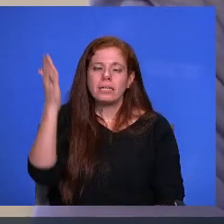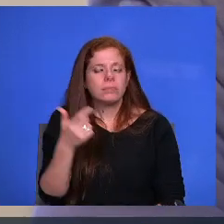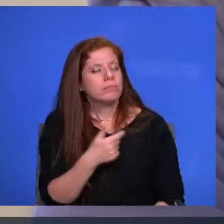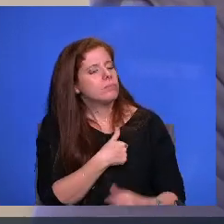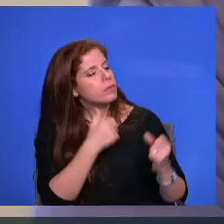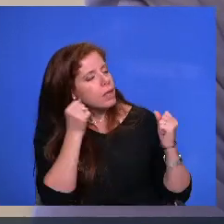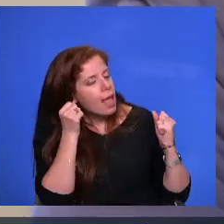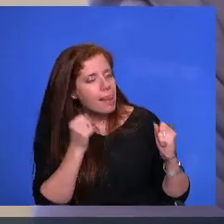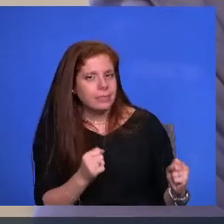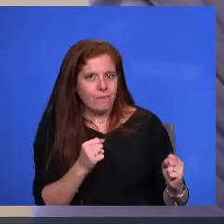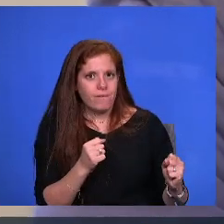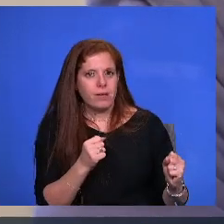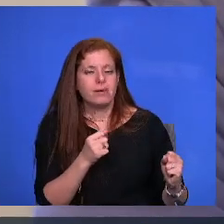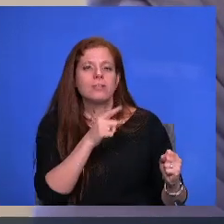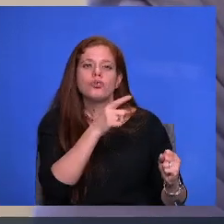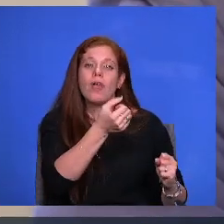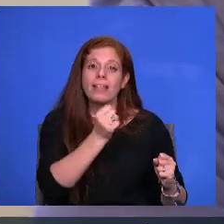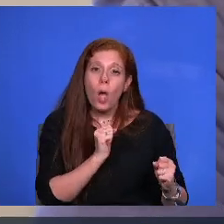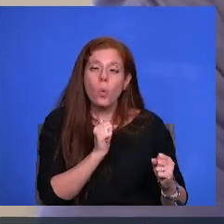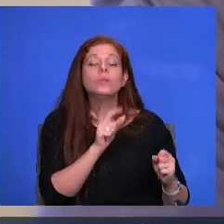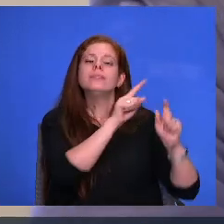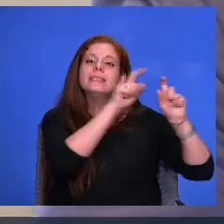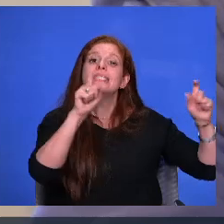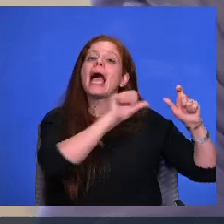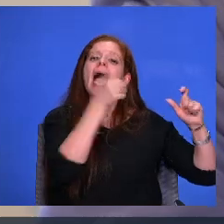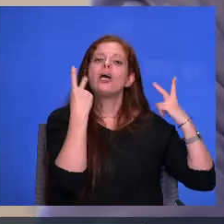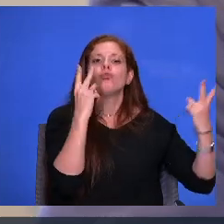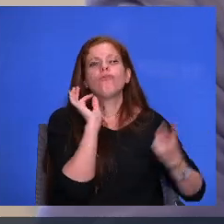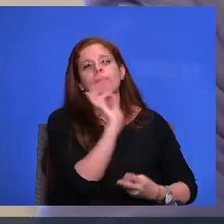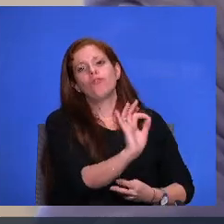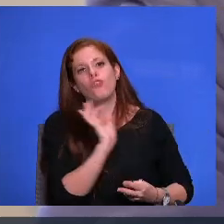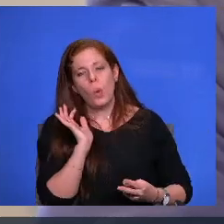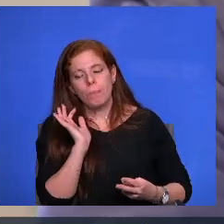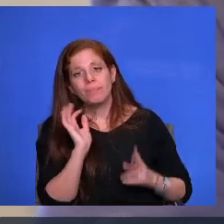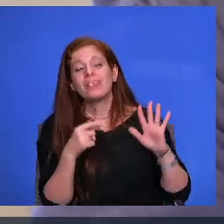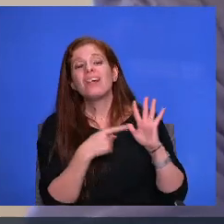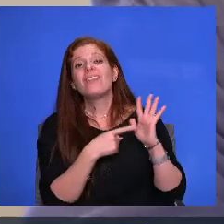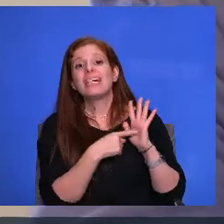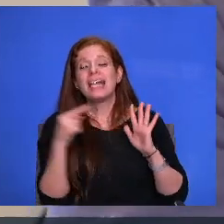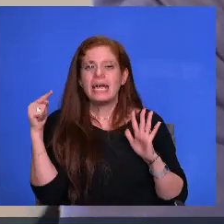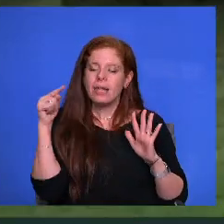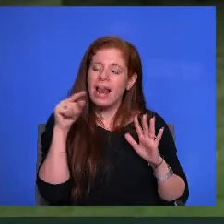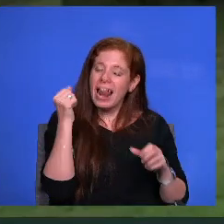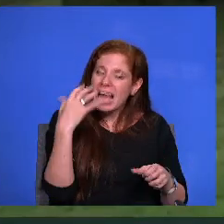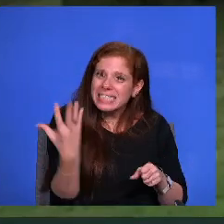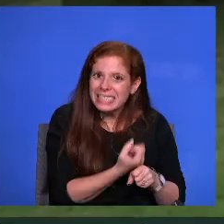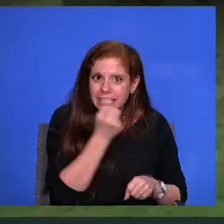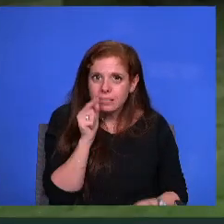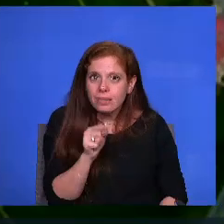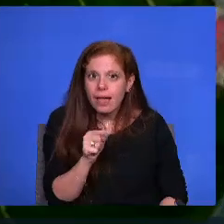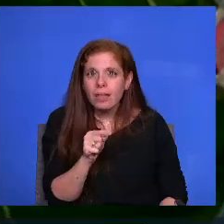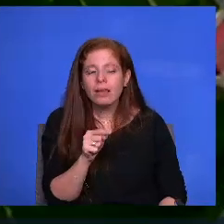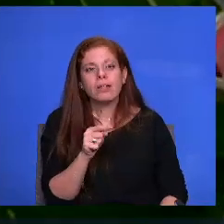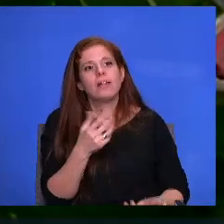שהתיירות זו גולת הכותרת מבחינתם. וכדי להגיע לגולת הכותרת הזאת, להבדיל ממה שהיה